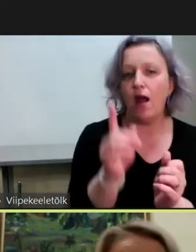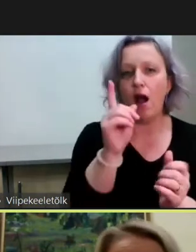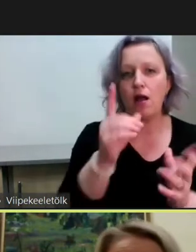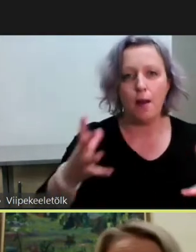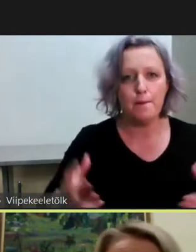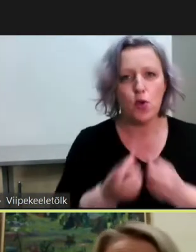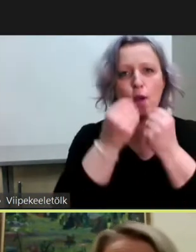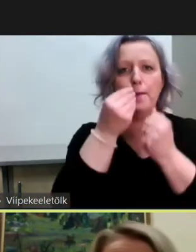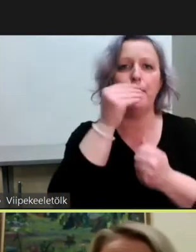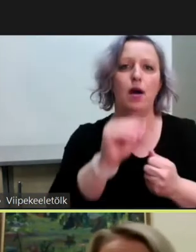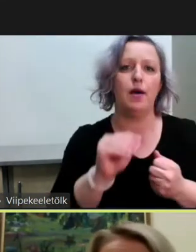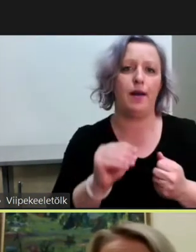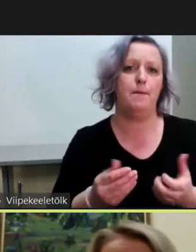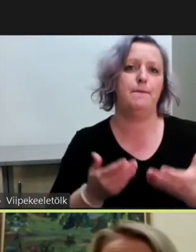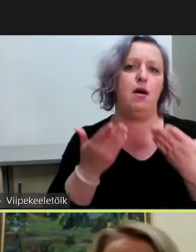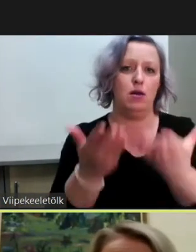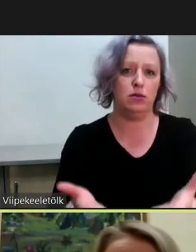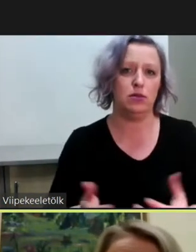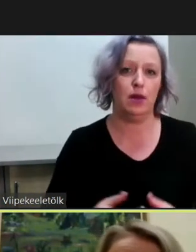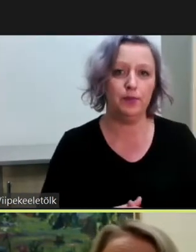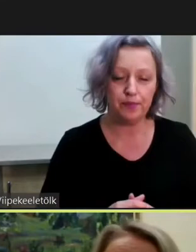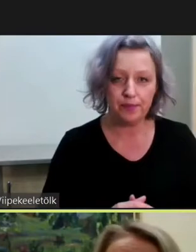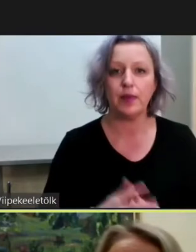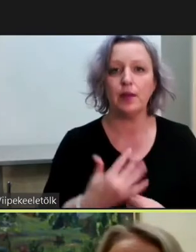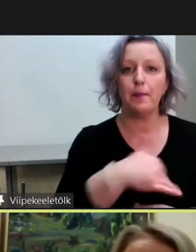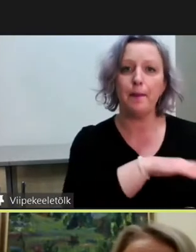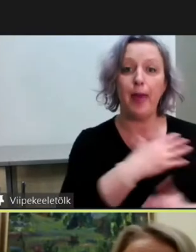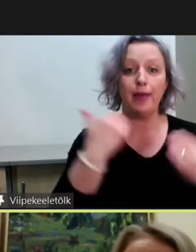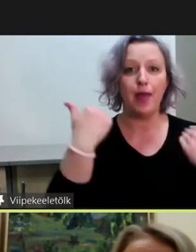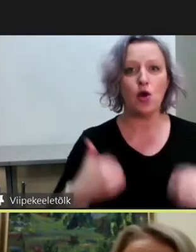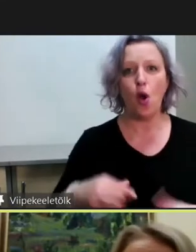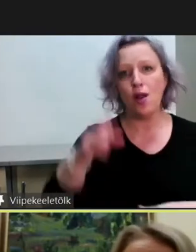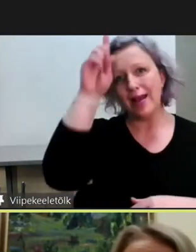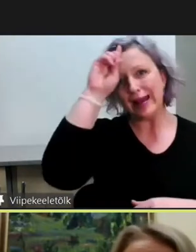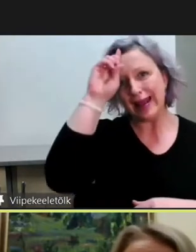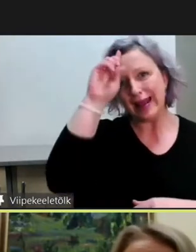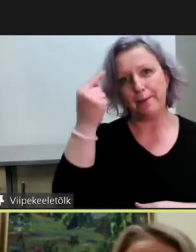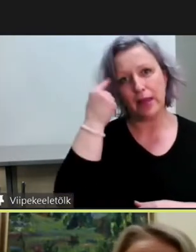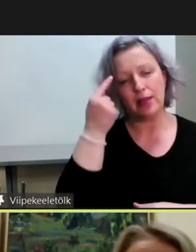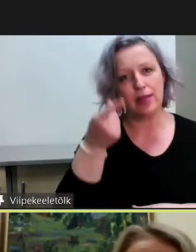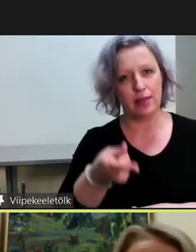parima. Meie roll riigi mõistes on olla siis